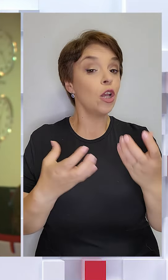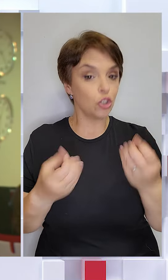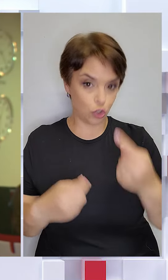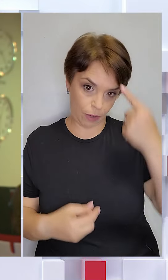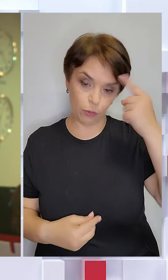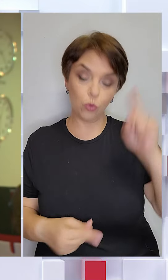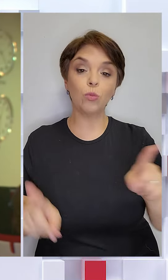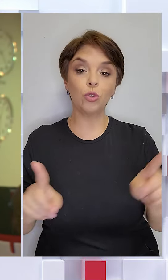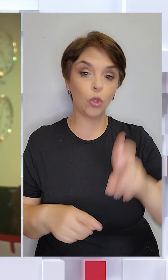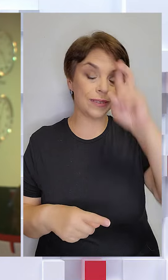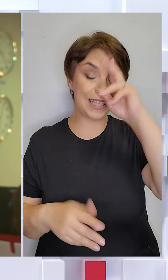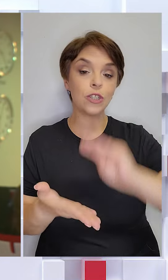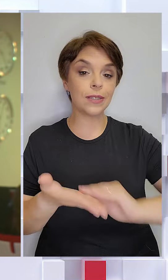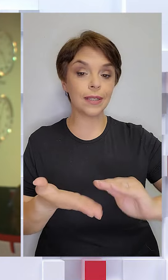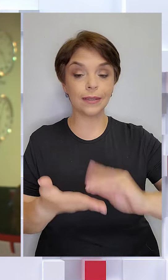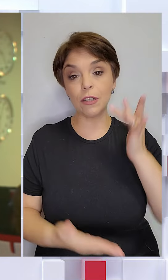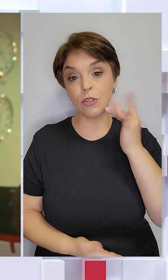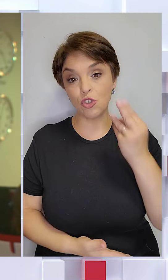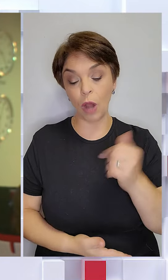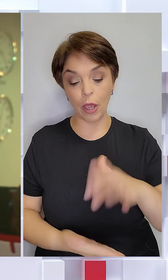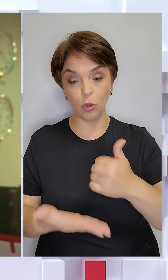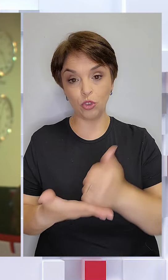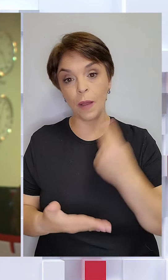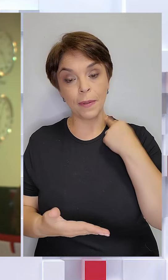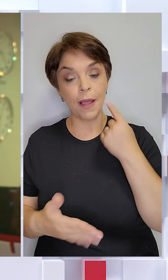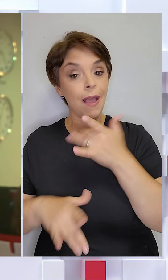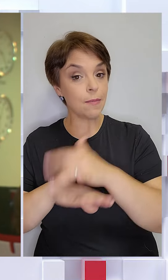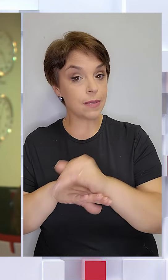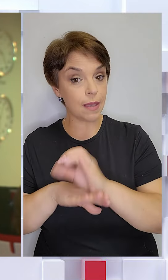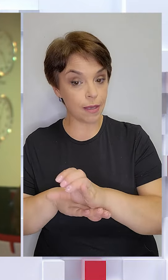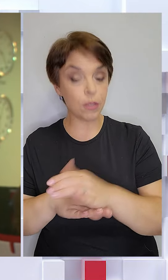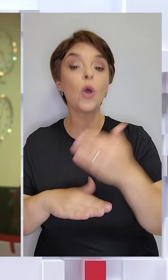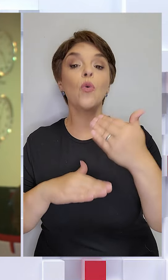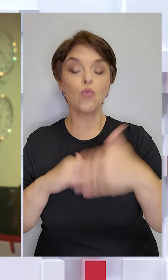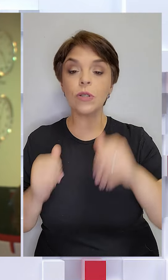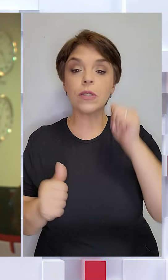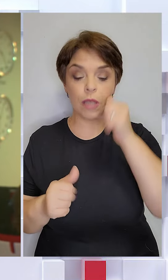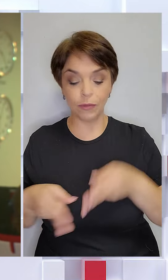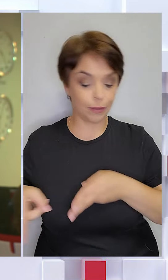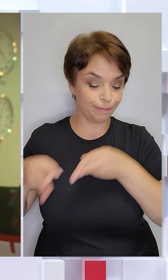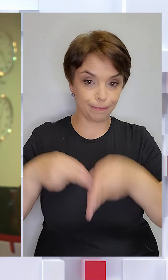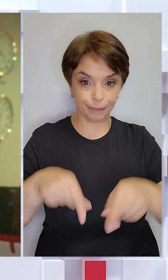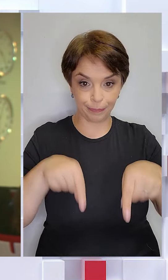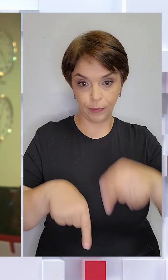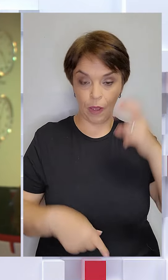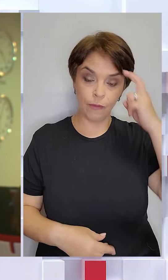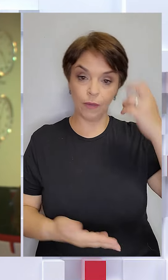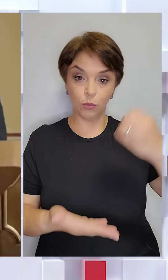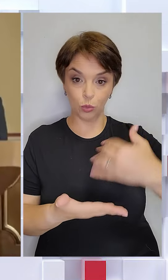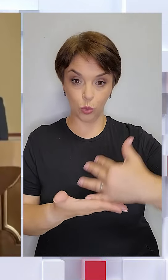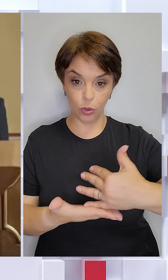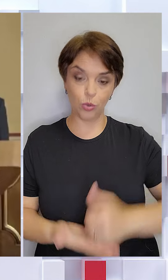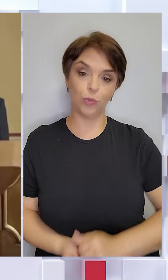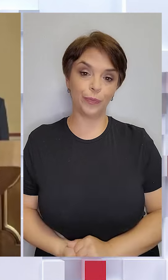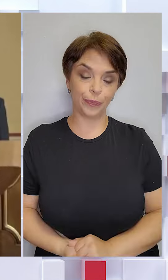стало відомо, що держсекретар США та очільник британського МЗС уже завтра прибудуть до української